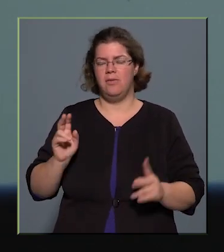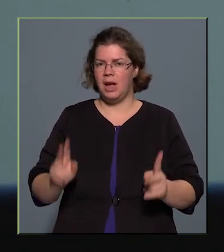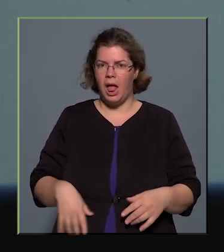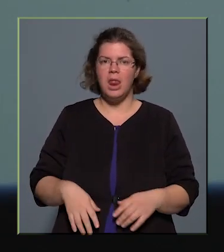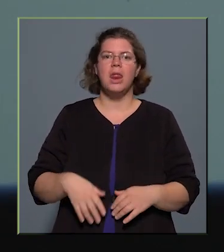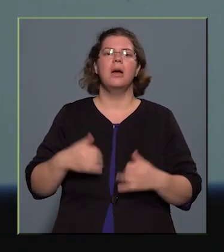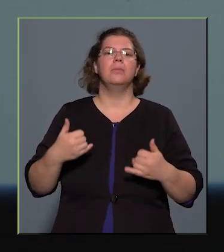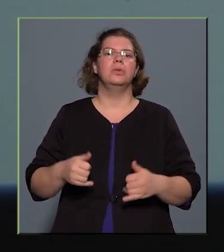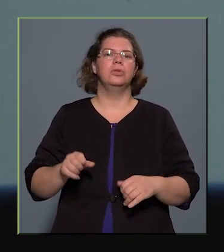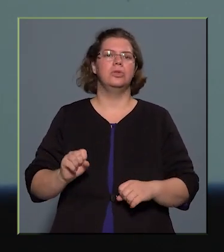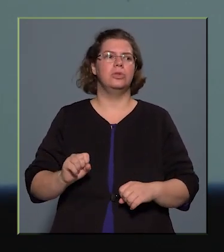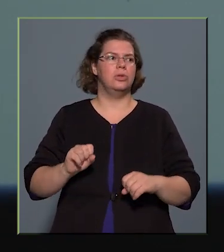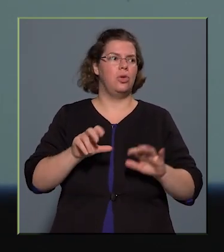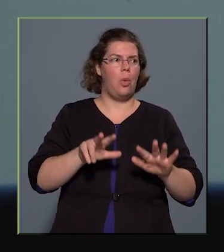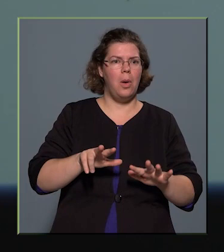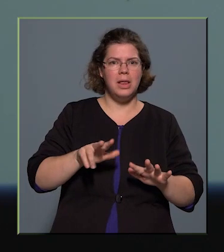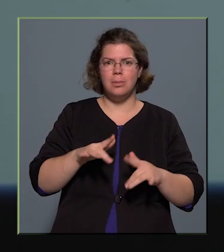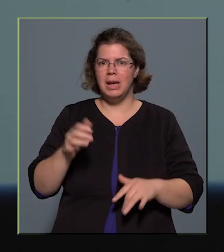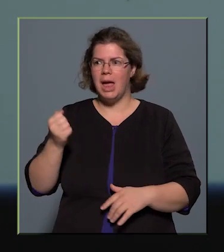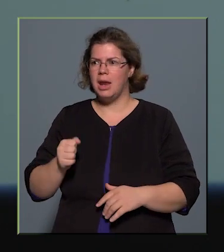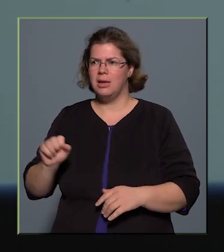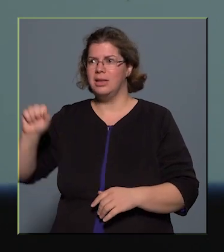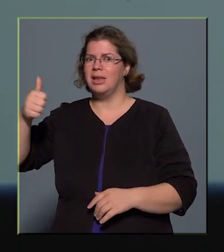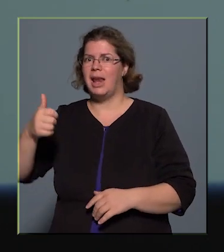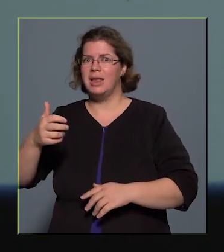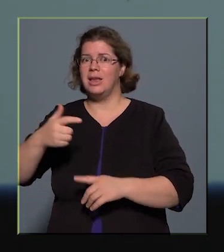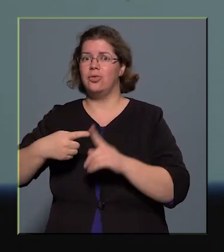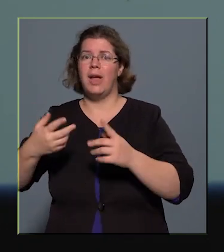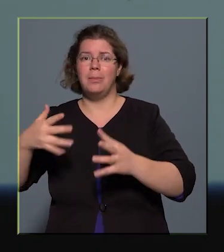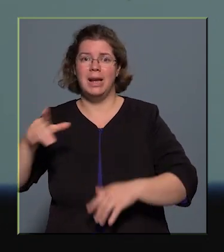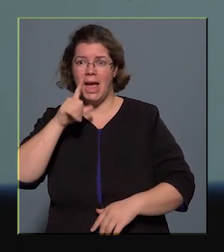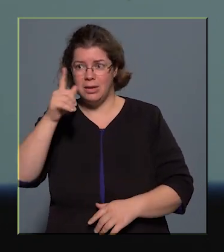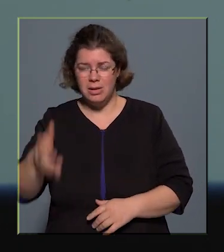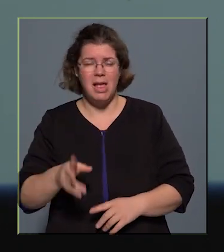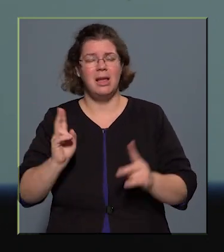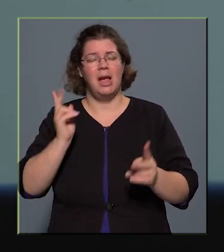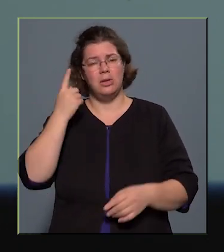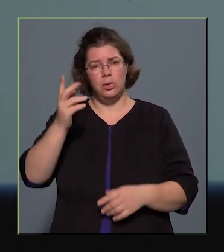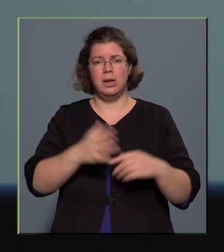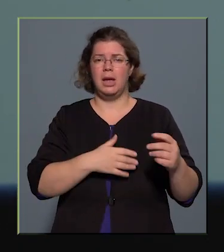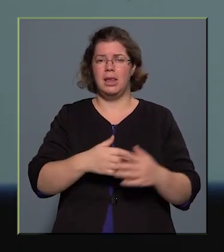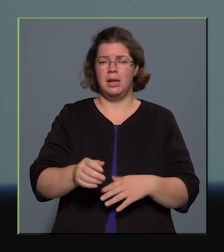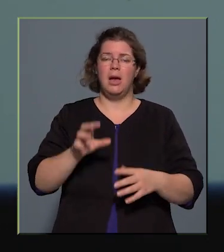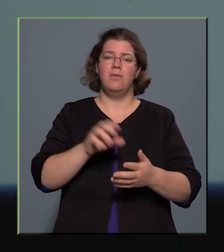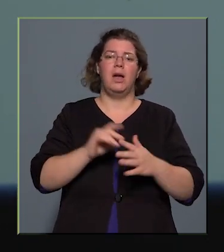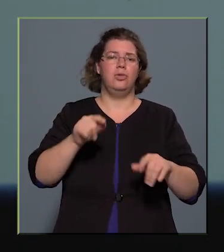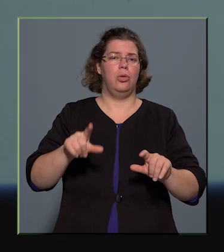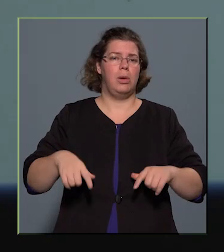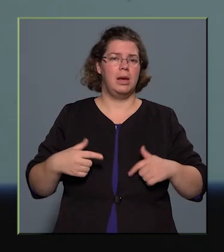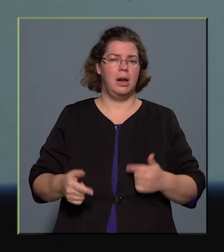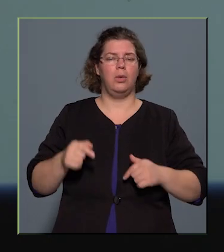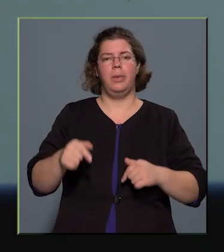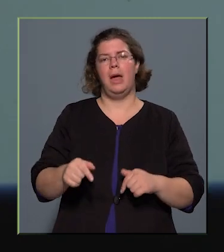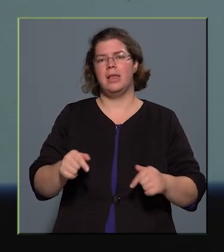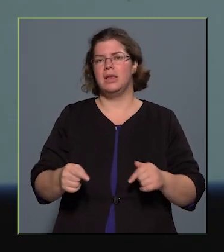milliárdan, leszünk 11,5 milliárdan nagyságrendileg, tehát ezeket kell majd tudni kezelni, a városokban élőknek ezt a